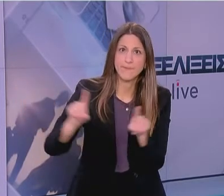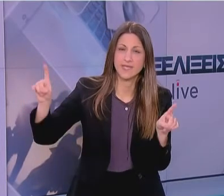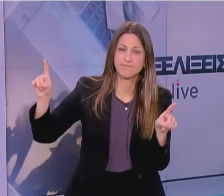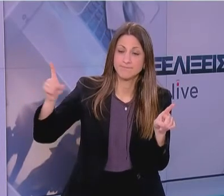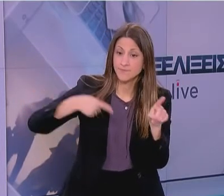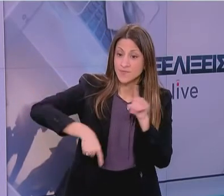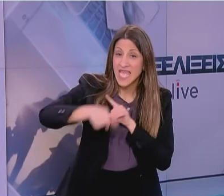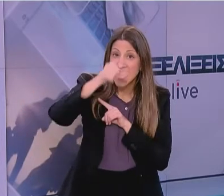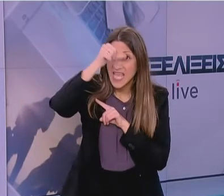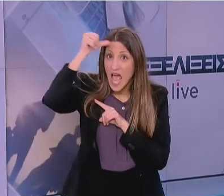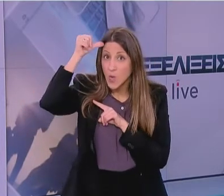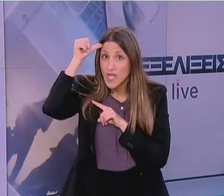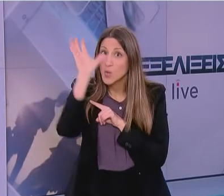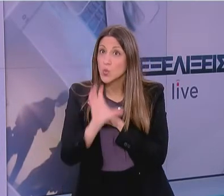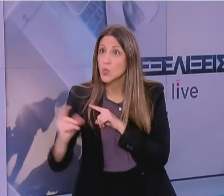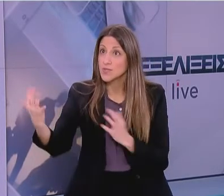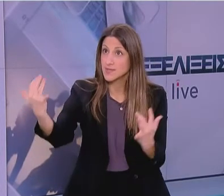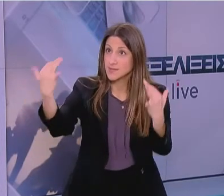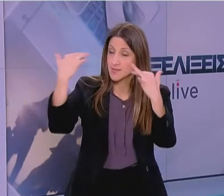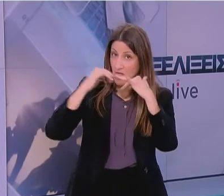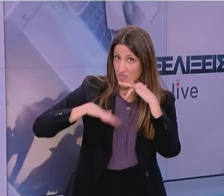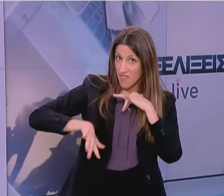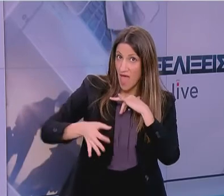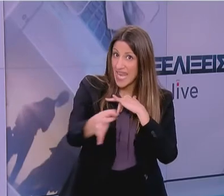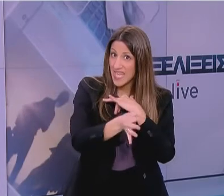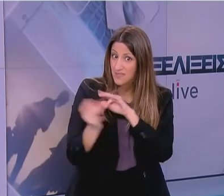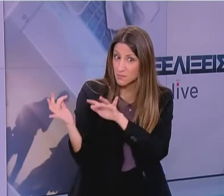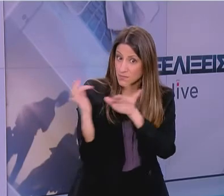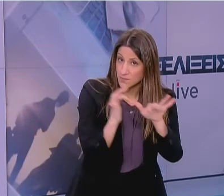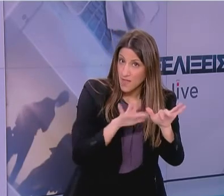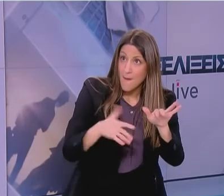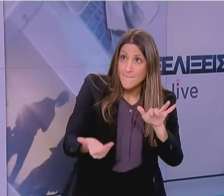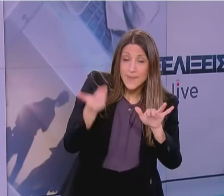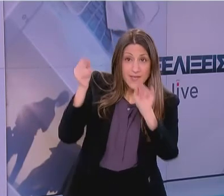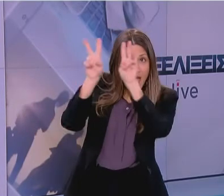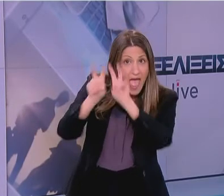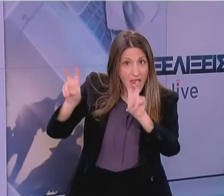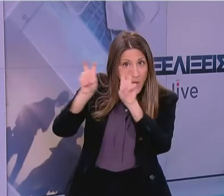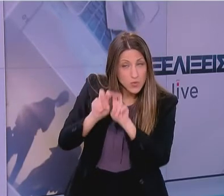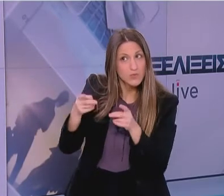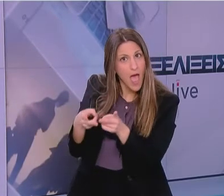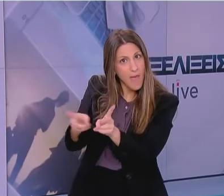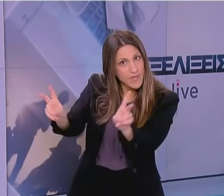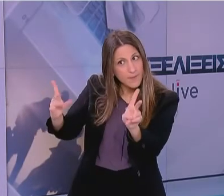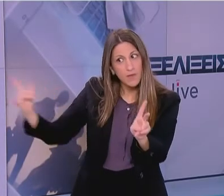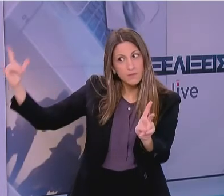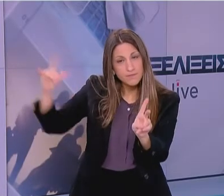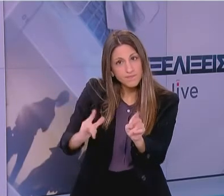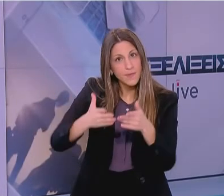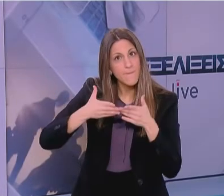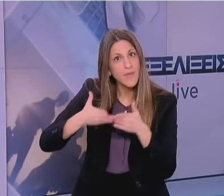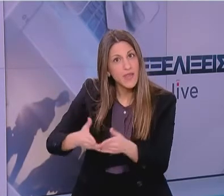δεχόμαστε το καλοκαίρι τουρίστες από το εξωτερικό και αν ναι, θα ελέγχονται, θα λαμβάνονται ειδικά μέτρα στις πύλες εισόδου?